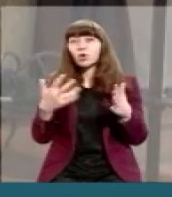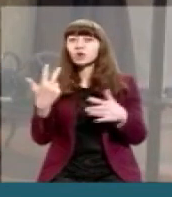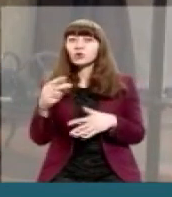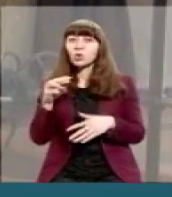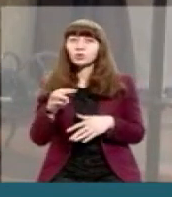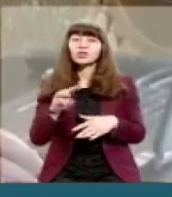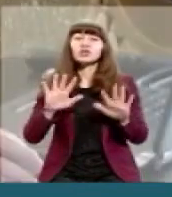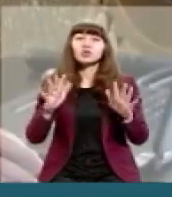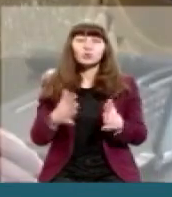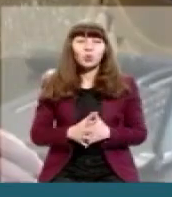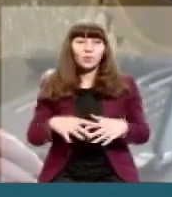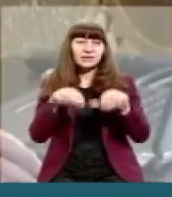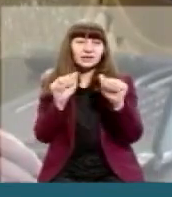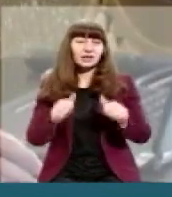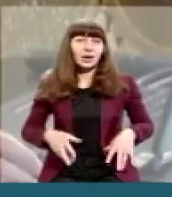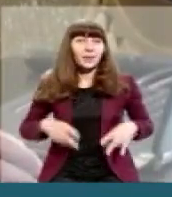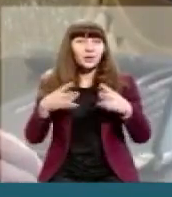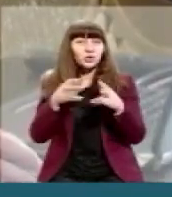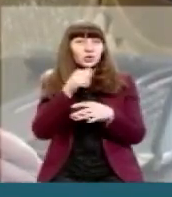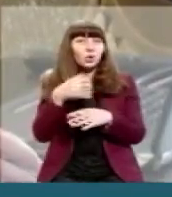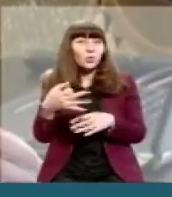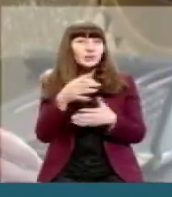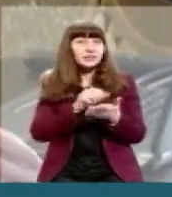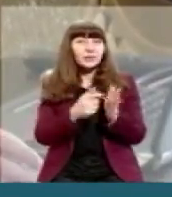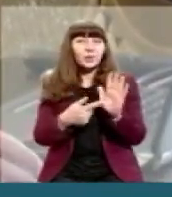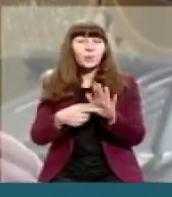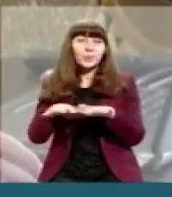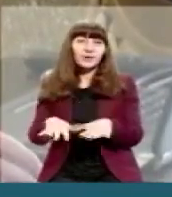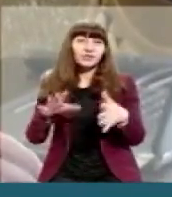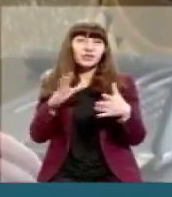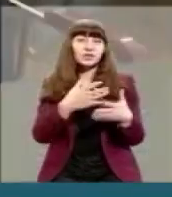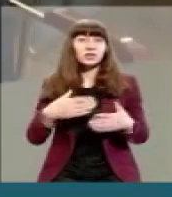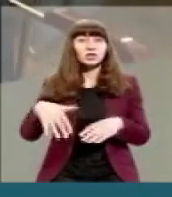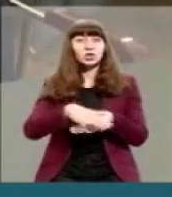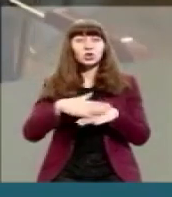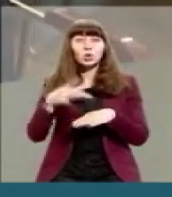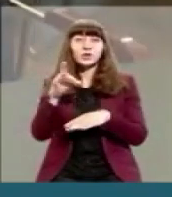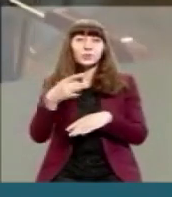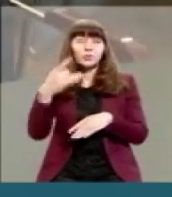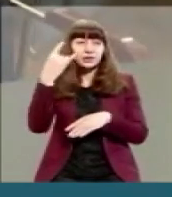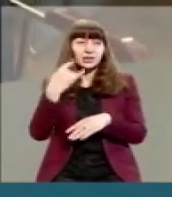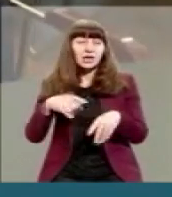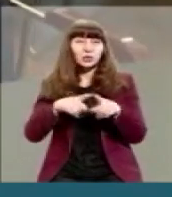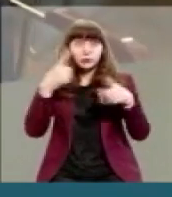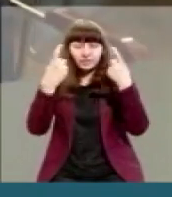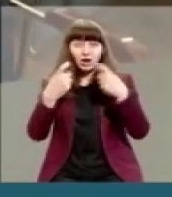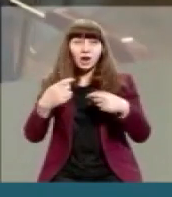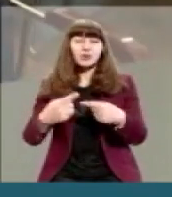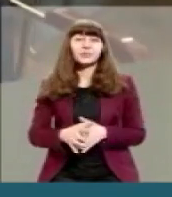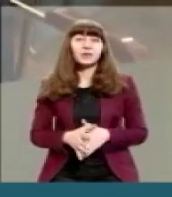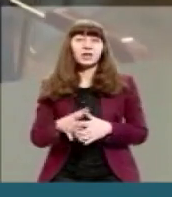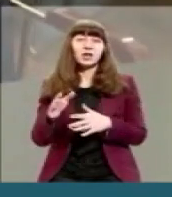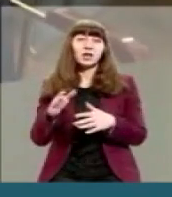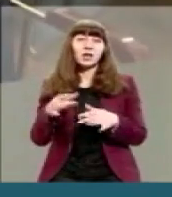3000 случаев. По зарегистрированным преступлениям наш регион занимает 7-е место в республике. Такие данные озвучили на брифинге Комитета по